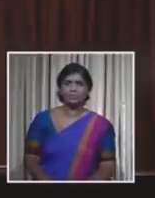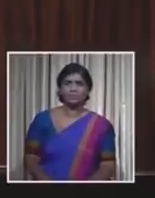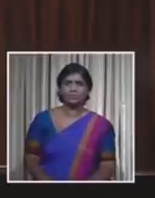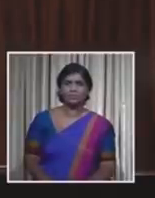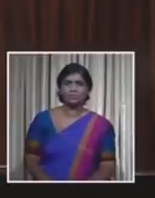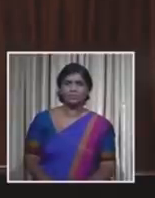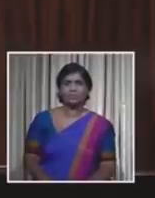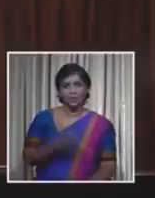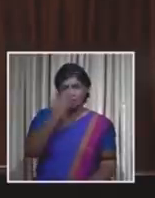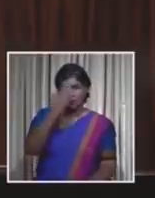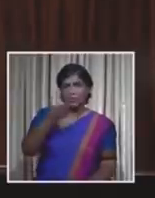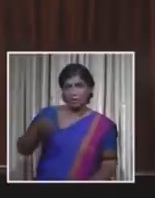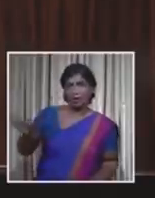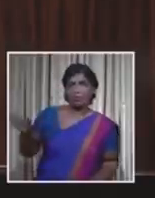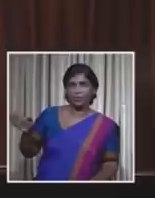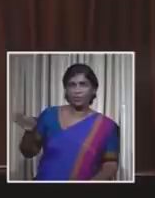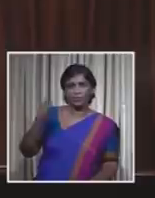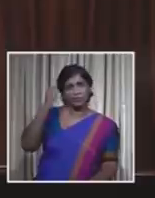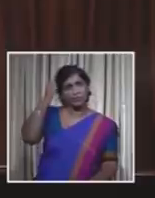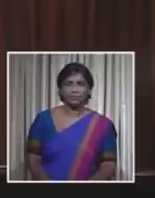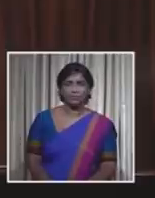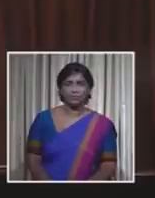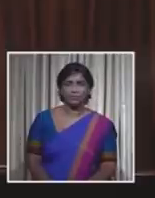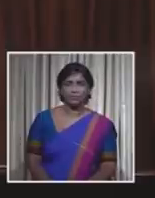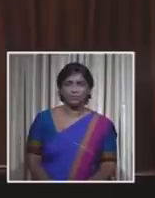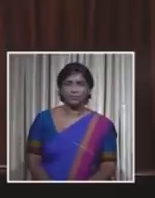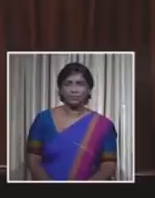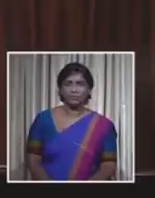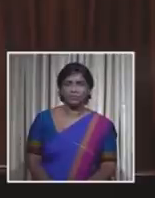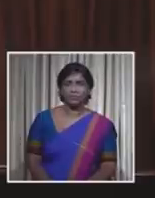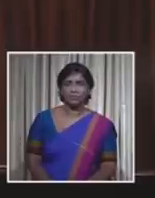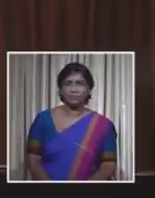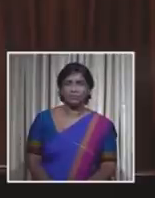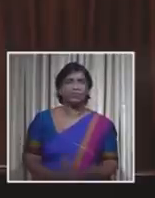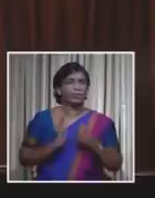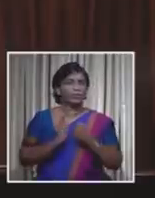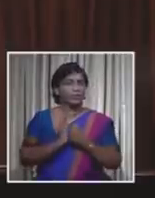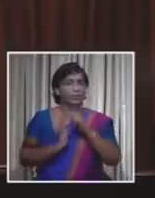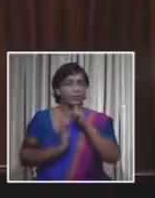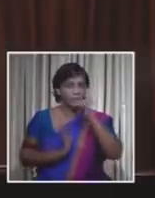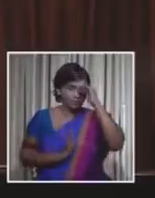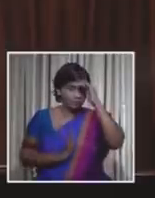කරුණාකරලා යන්න මන්ත්‍රීතුමාලා ආසනෙට යන්න කරු කතානායකතුමනි